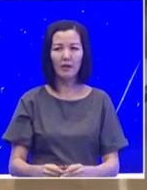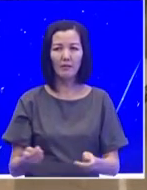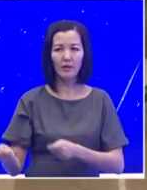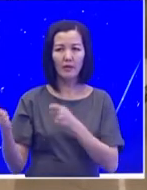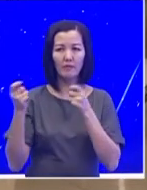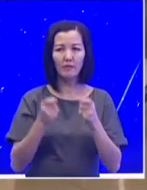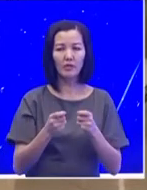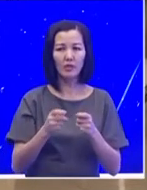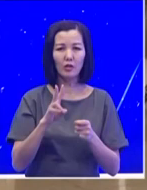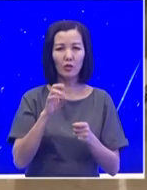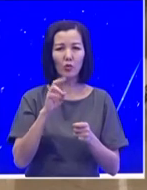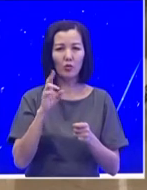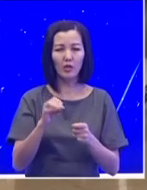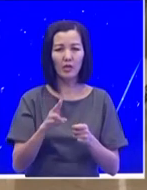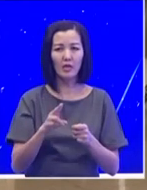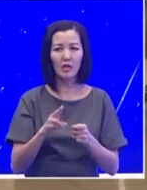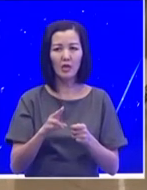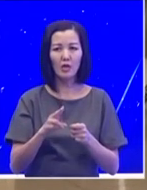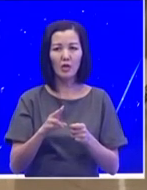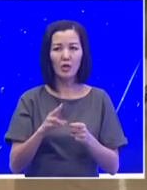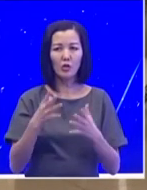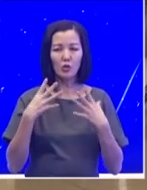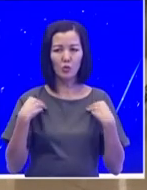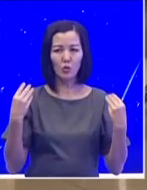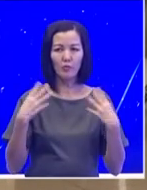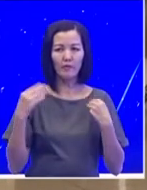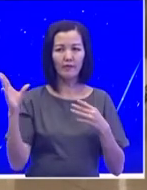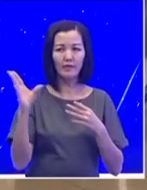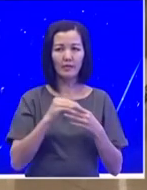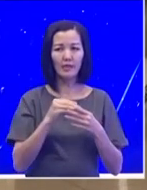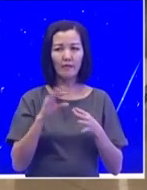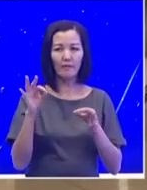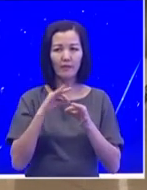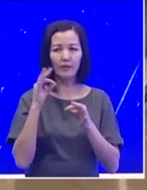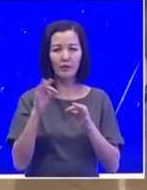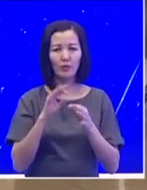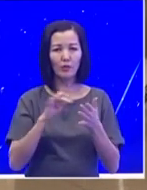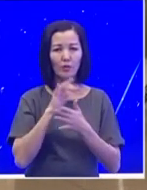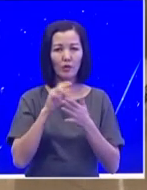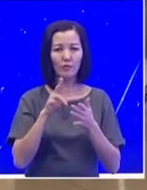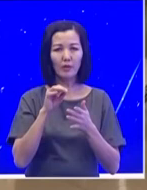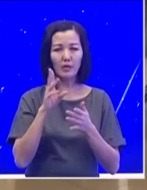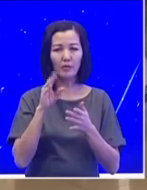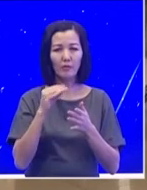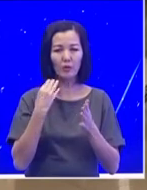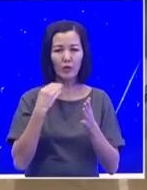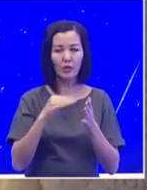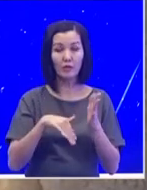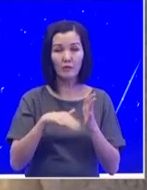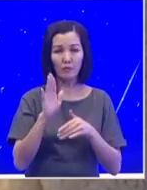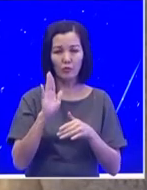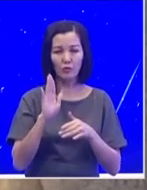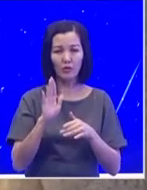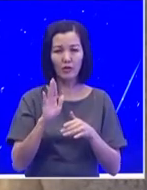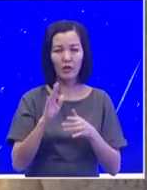из Норки, из Мутона, также присутствуют молодежные парки. Все изделия пошиты на фабрике города Пятигорск, имеют отличную выделку, хорошее качество.